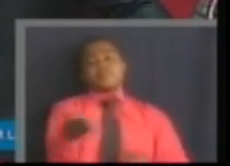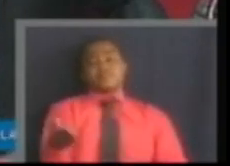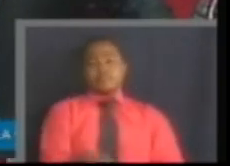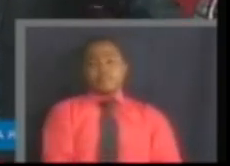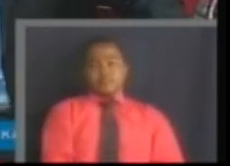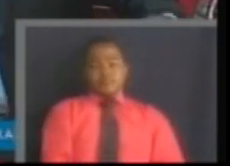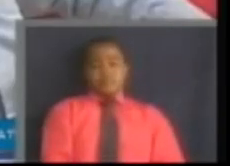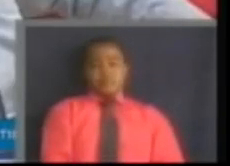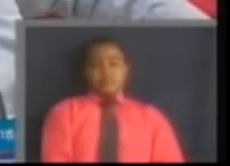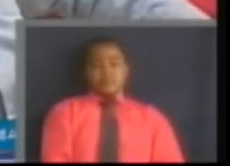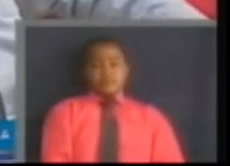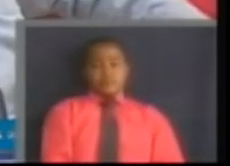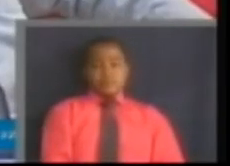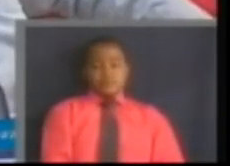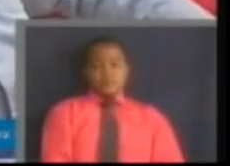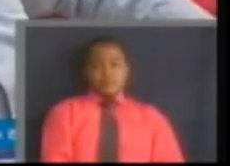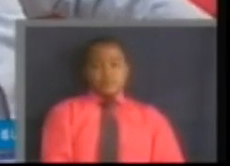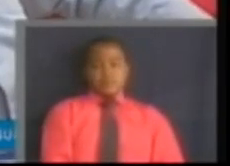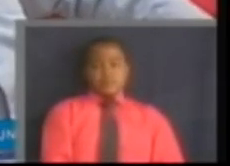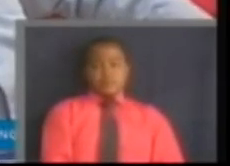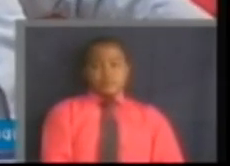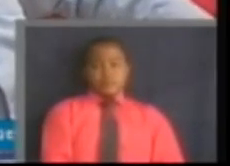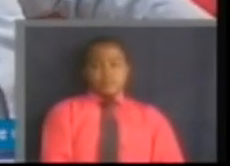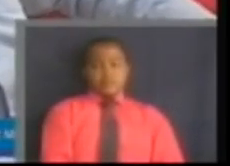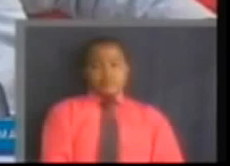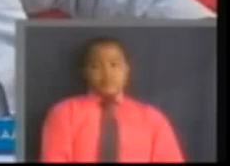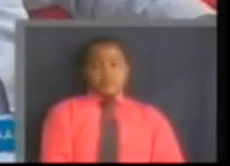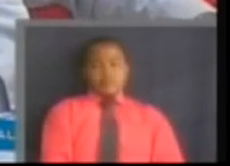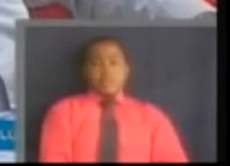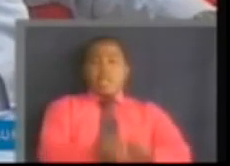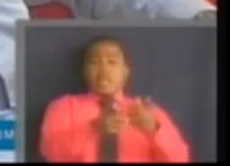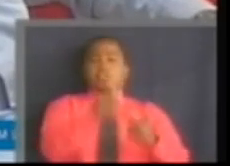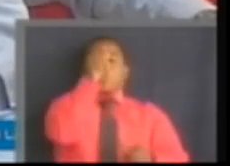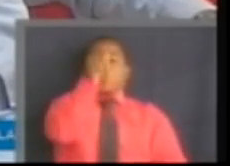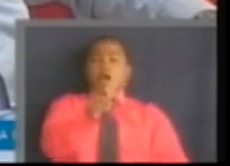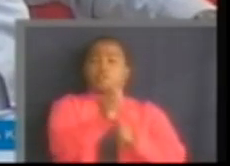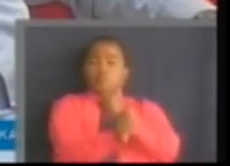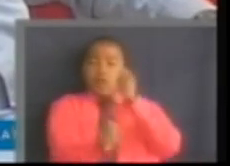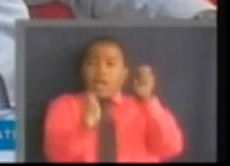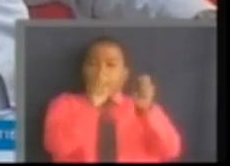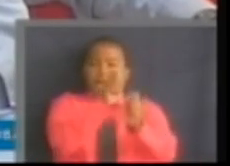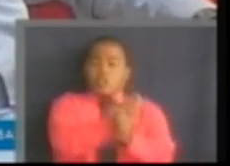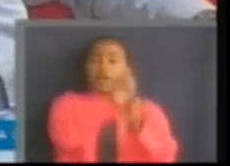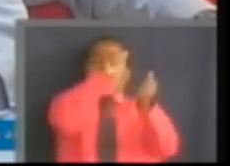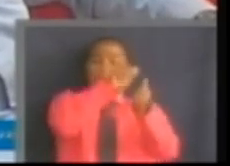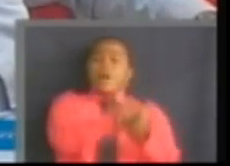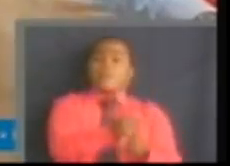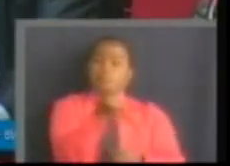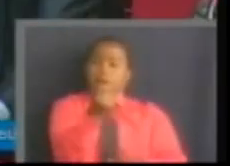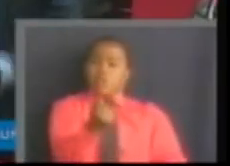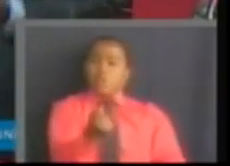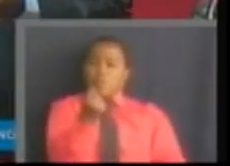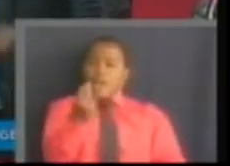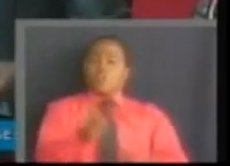Yana shida gani? Lakini kwenye principle watu wanageuka geuka, vigeugeu. Mambo madogo madogo,